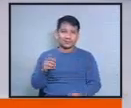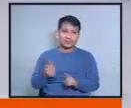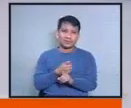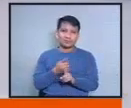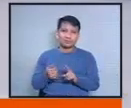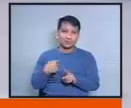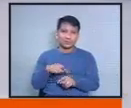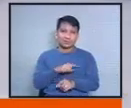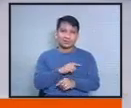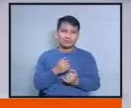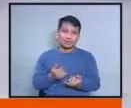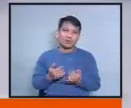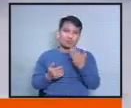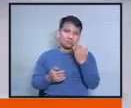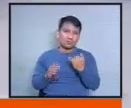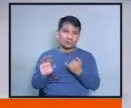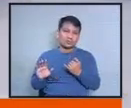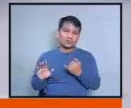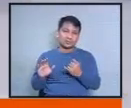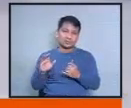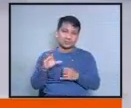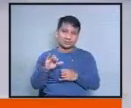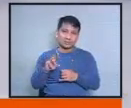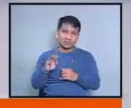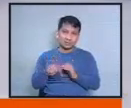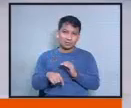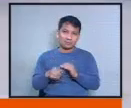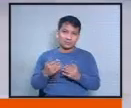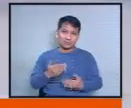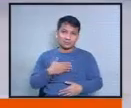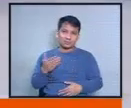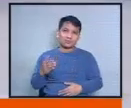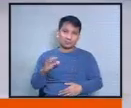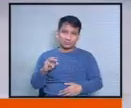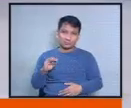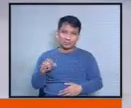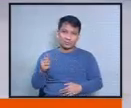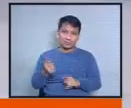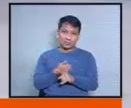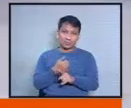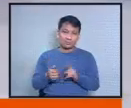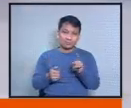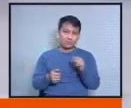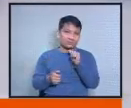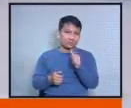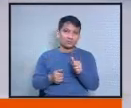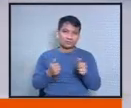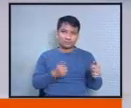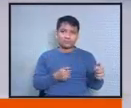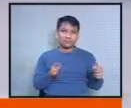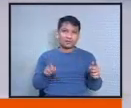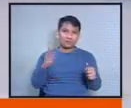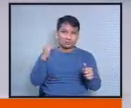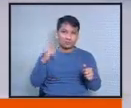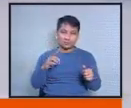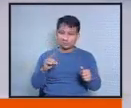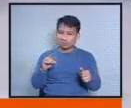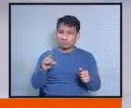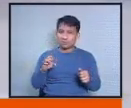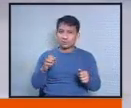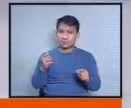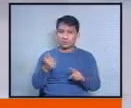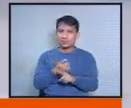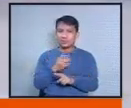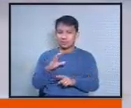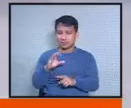nating kababayan. Kasi a crime has been committed. Ito pong pang-api sa inyo, hindi po sumunod sa patakaran ng Dole, that is a